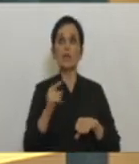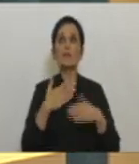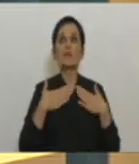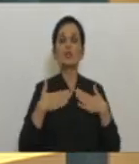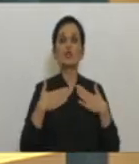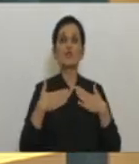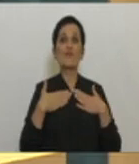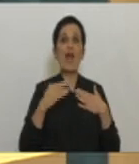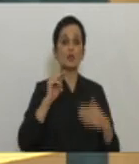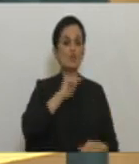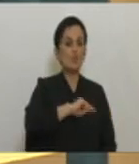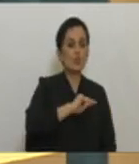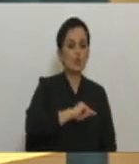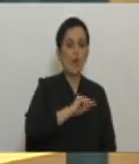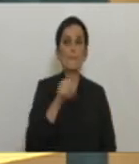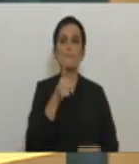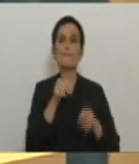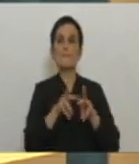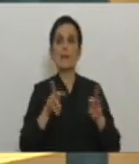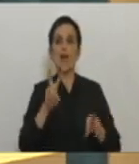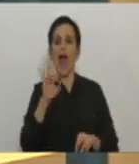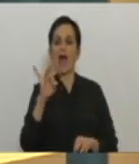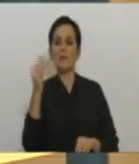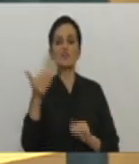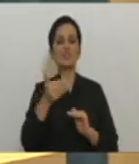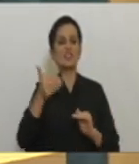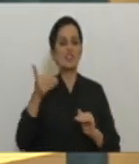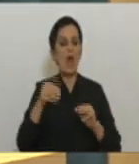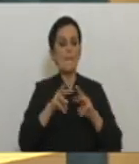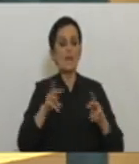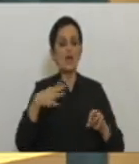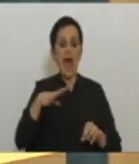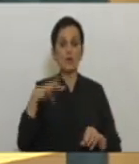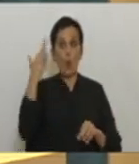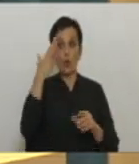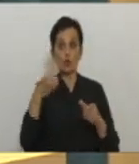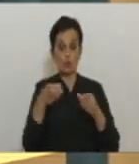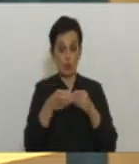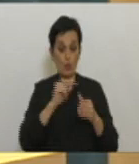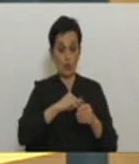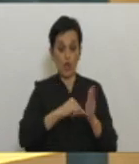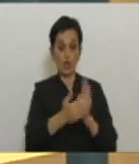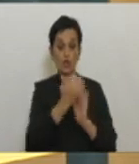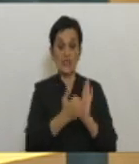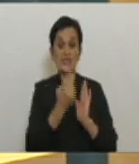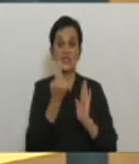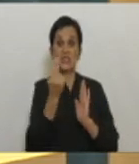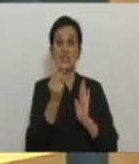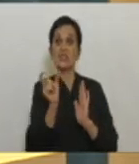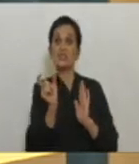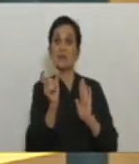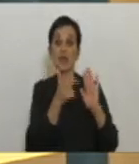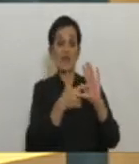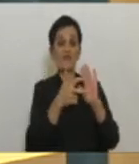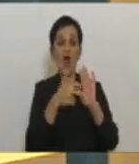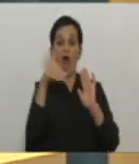ამ მუშაობის პრემიერ ღარიბაშვილის ძინა პრემიერების ქართული ოცნების მუშაობის შედეგად ეს ციფრი თქვათ 800,000